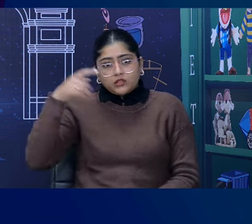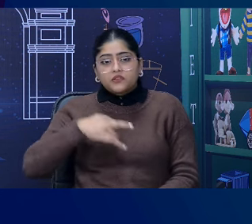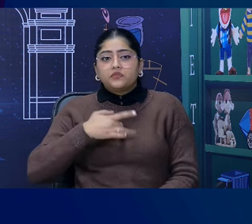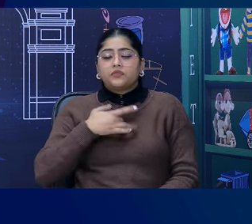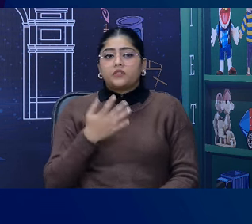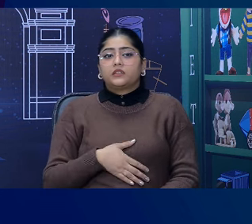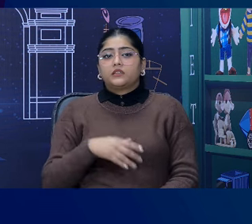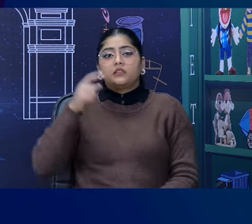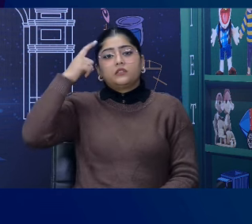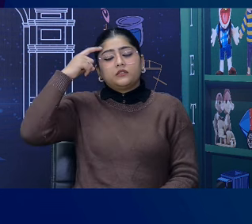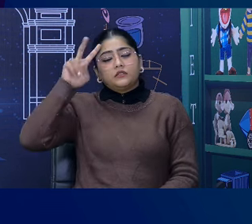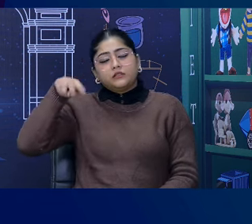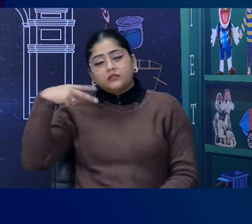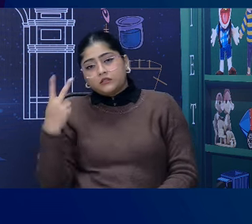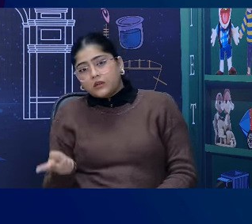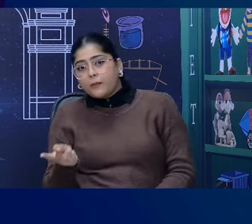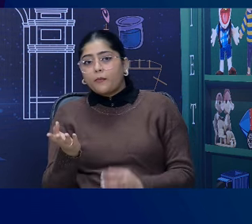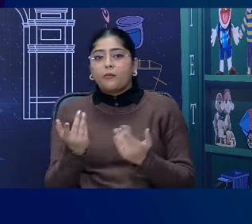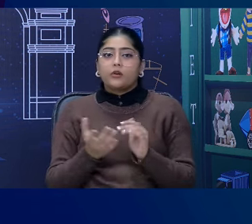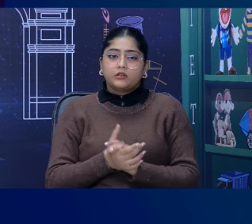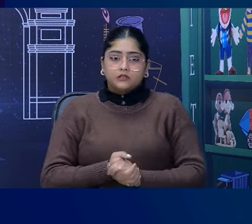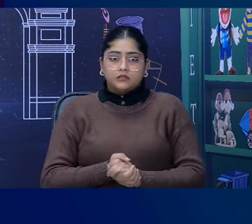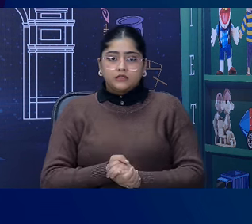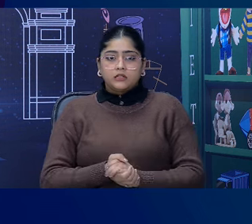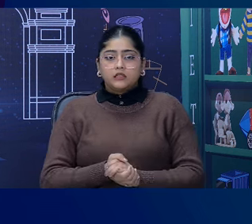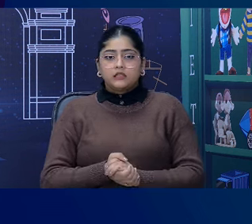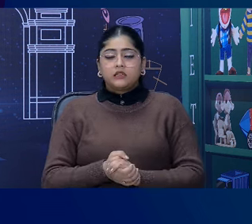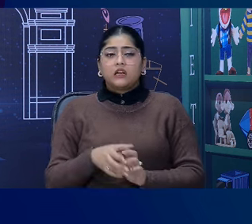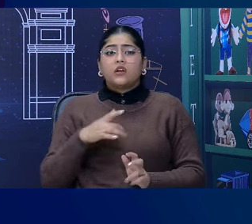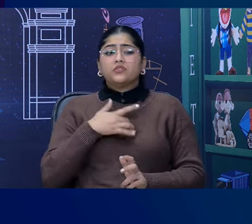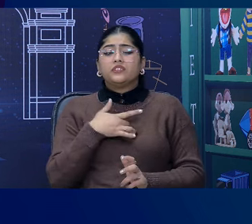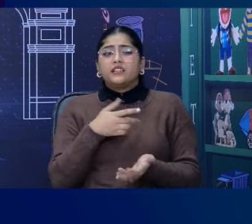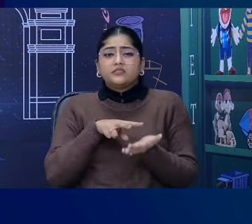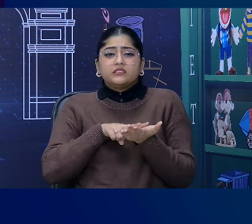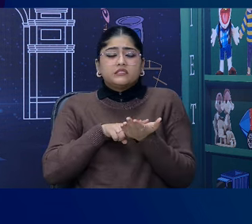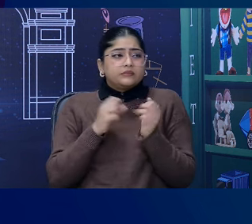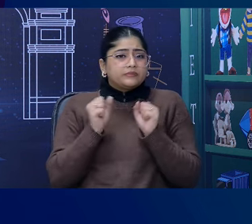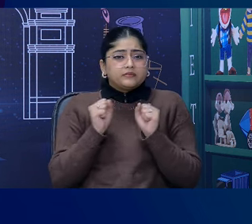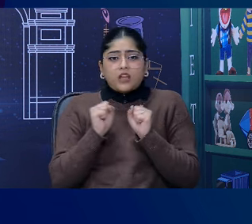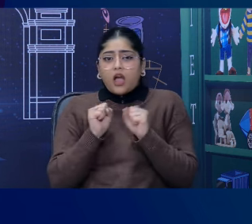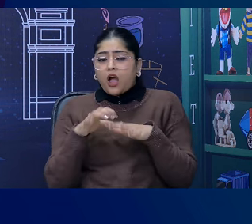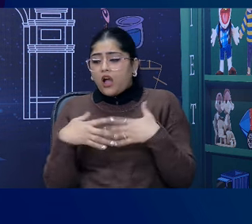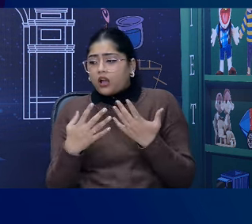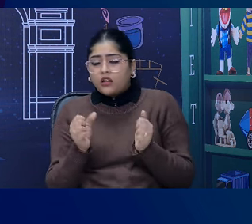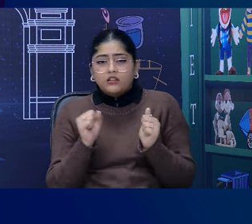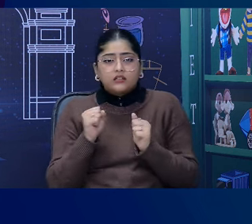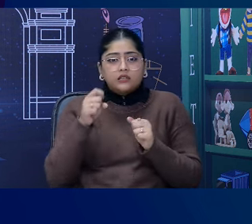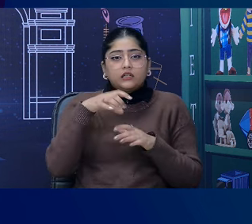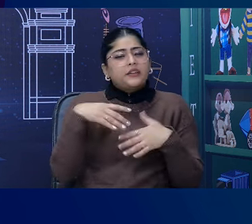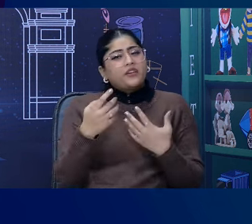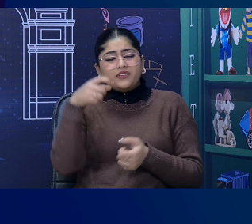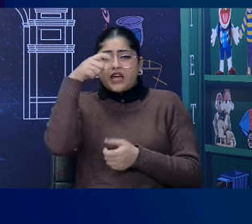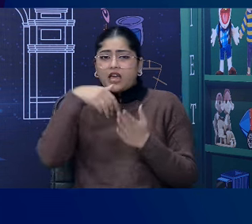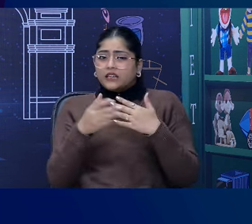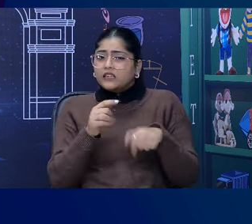फेंट हो जाते हैं बेहोश हो जाते हैं कई बार हमें वो होता है ट्रबलिंग कपकपी सी लगती है कि हमें बहुत ठंड लग रही है या स्वेटिंग शुरू रोज